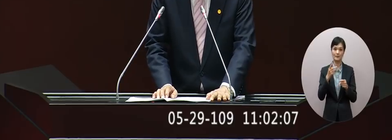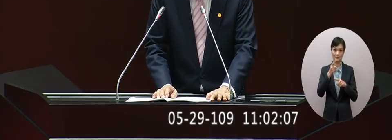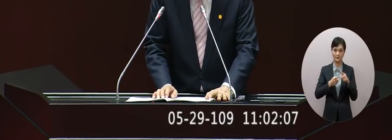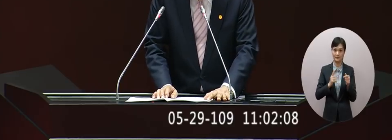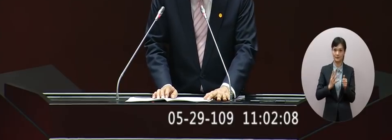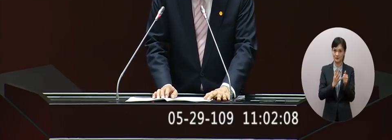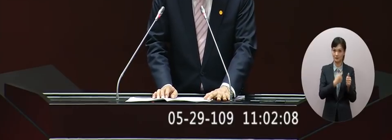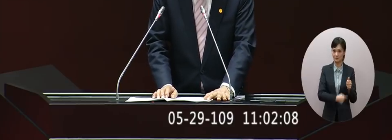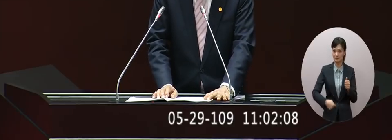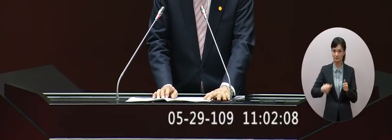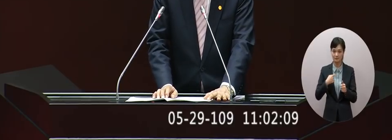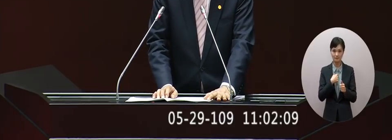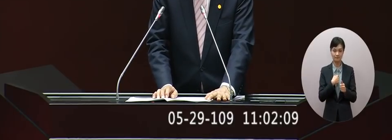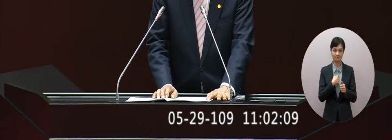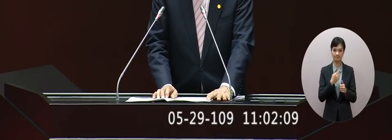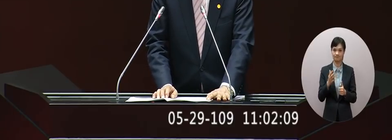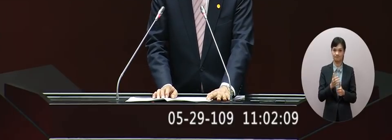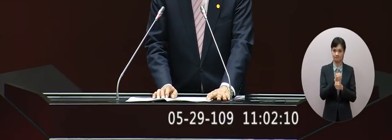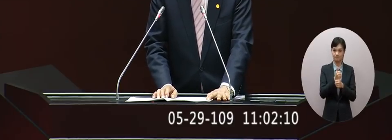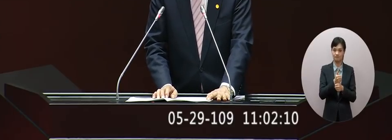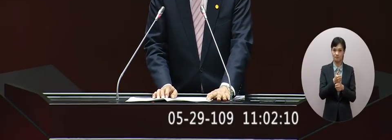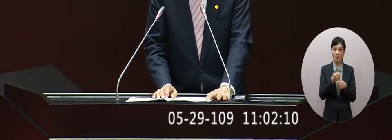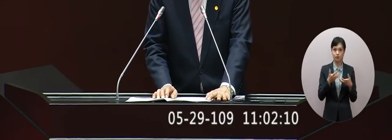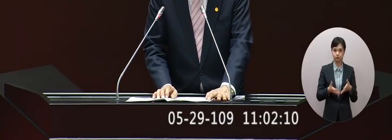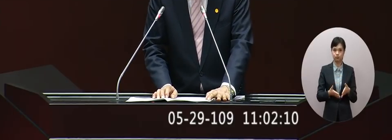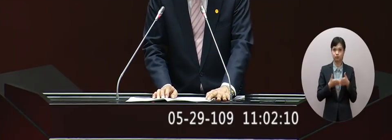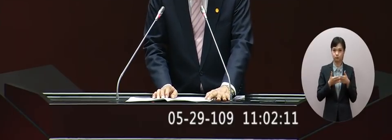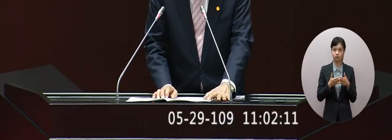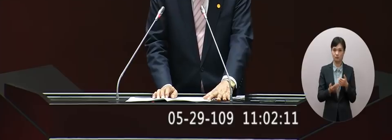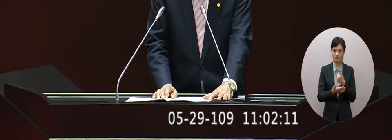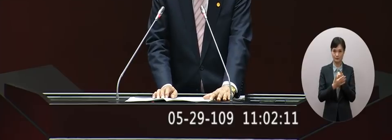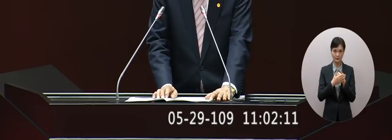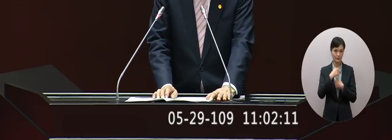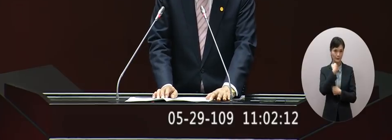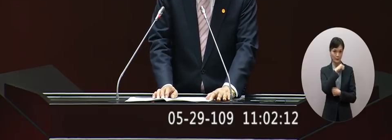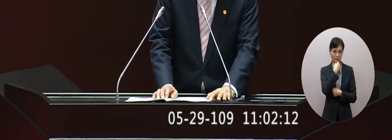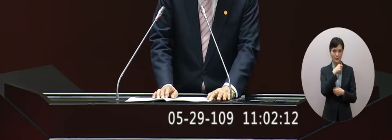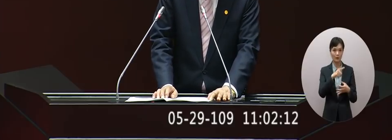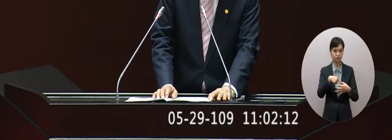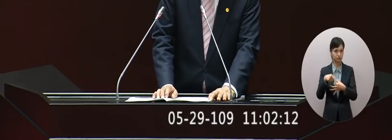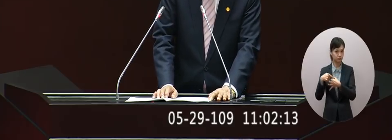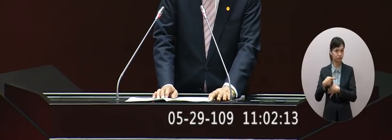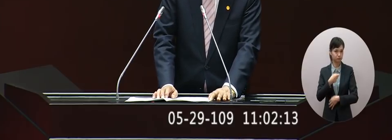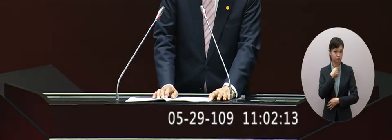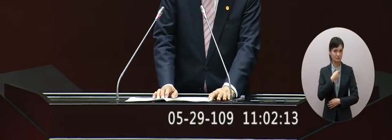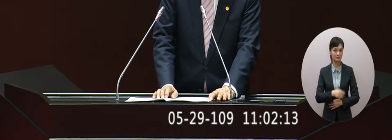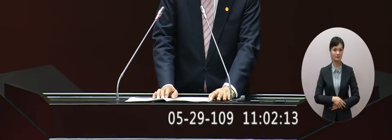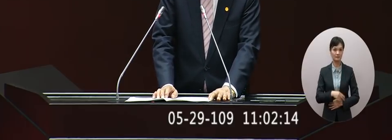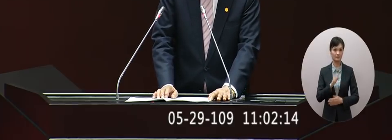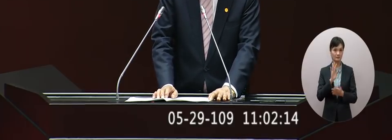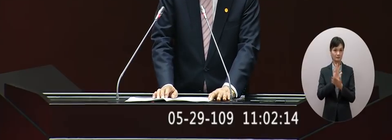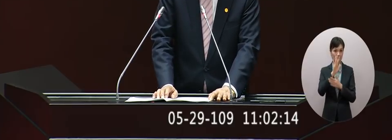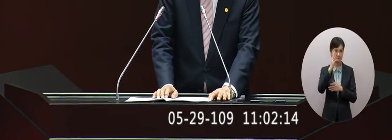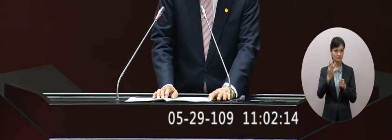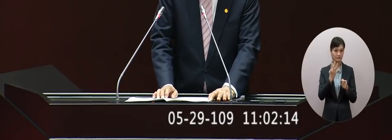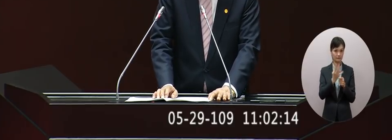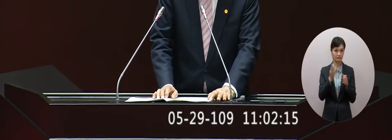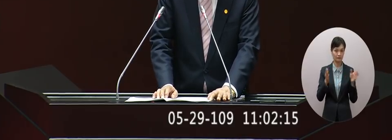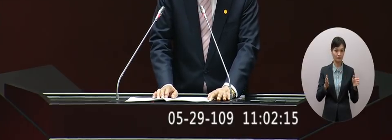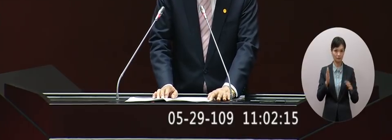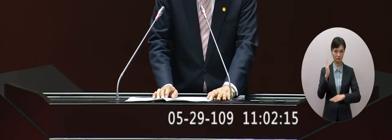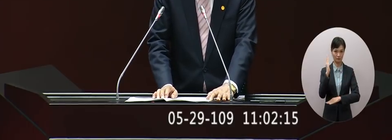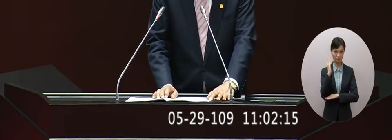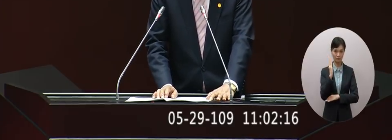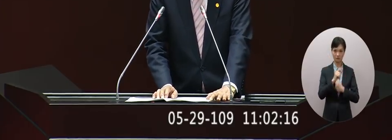心地位，为台湾创造商机。过去的4年，政府从法制面、